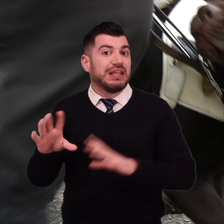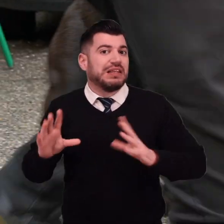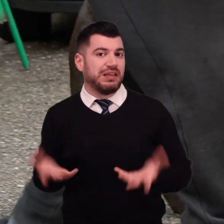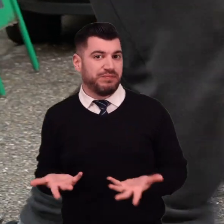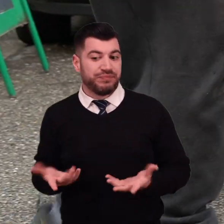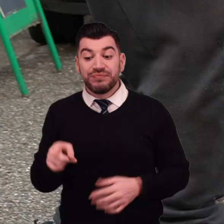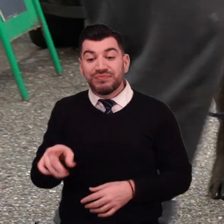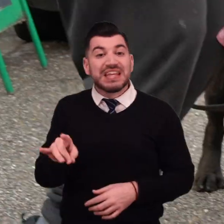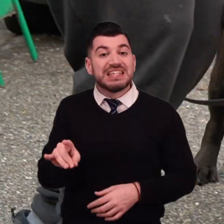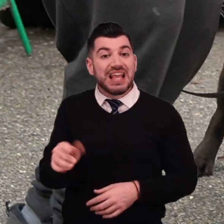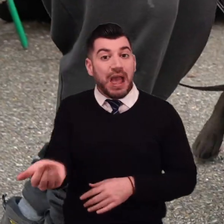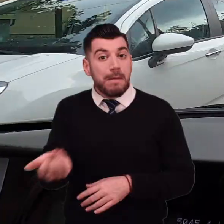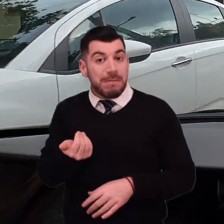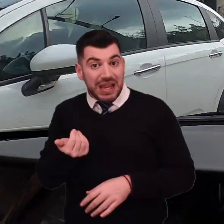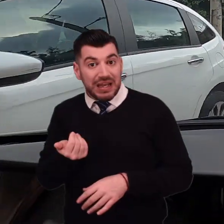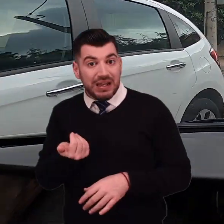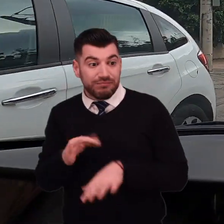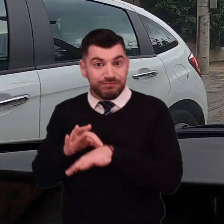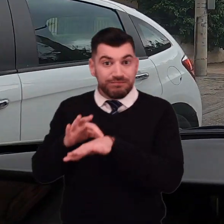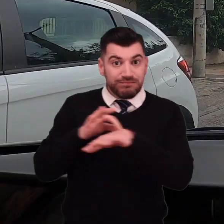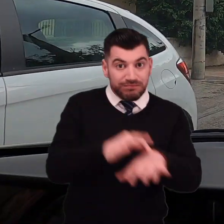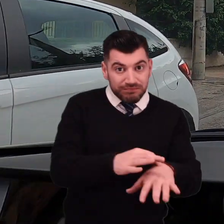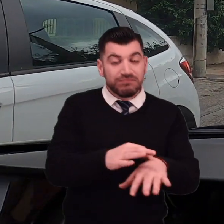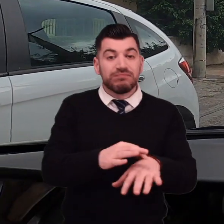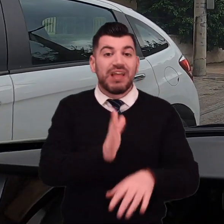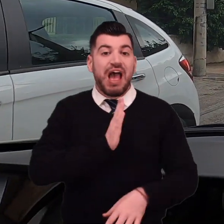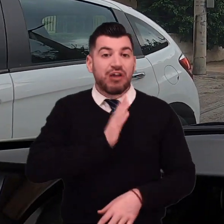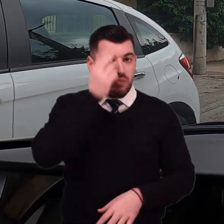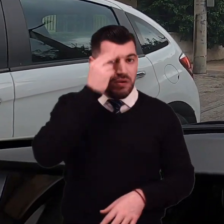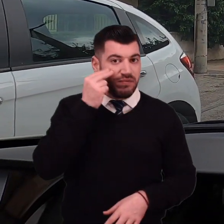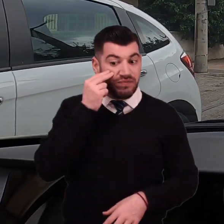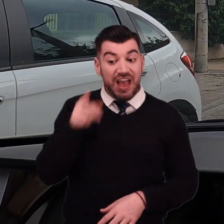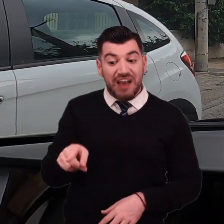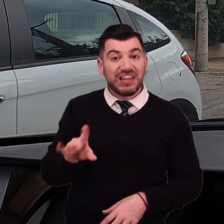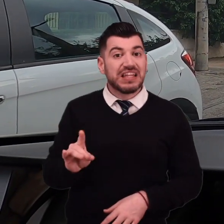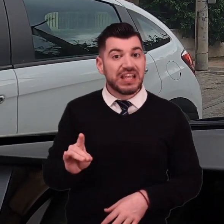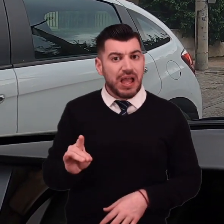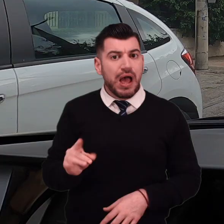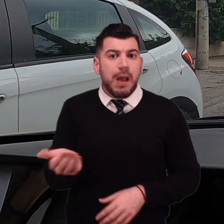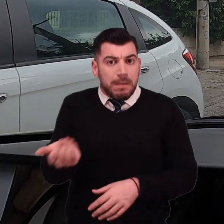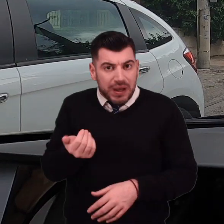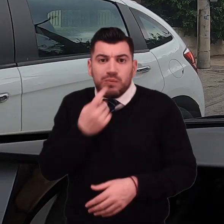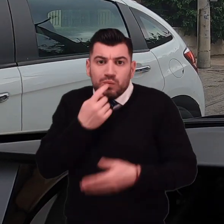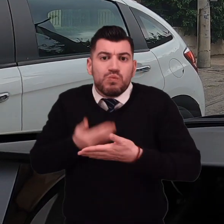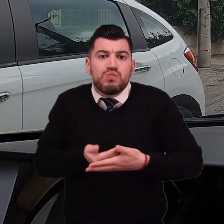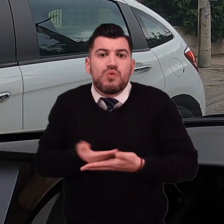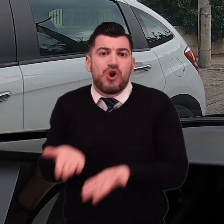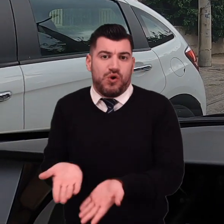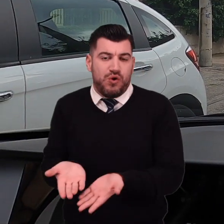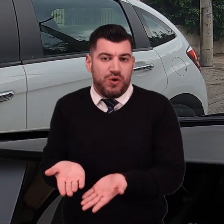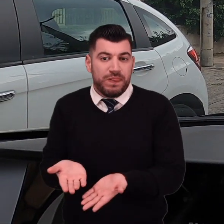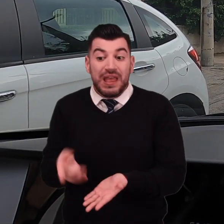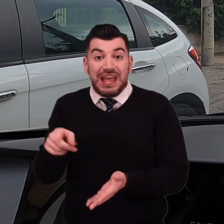έτοιμοι σκύλοι οδηγοί για άτομα με πρόβλημα όρασης, καταρχάς είναι κουτάβια. Άρα, Με το που γεννηθούν και τα πάρει η σχολή